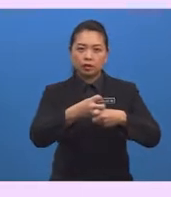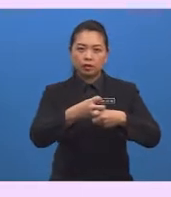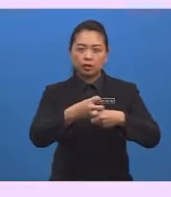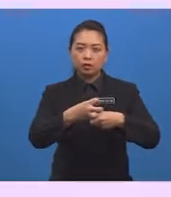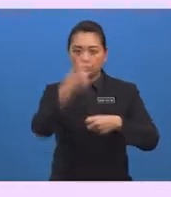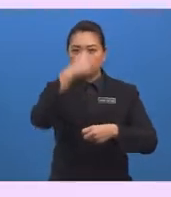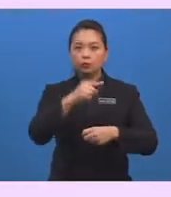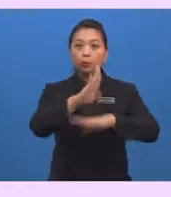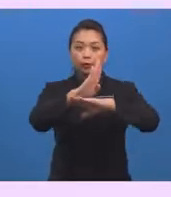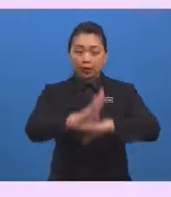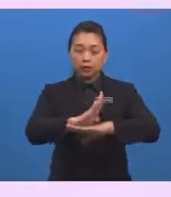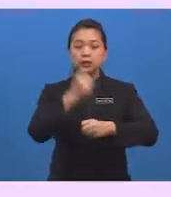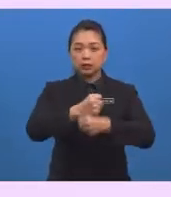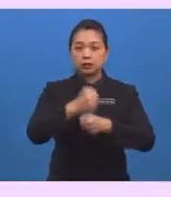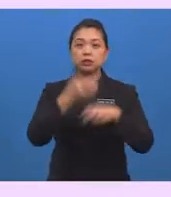kerja cemerlang.